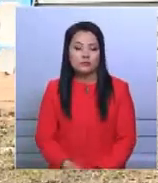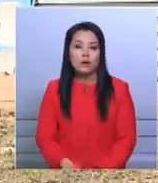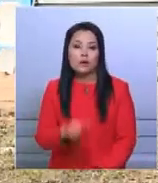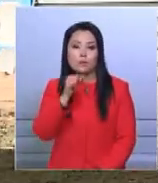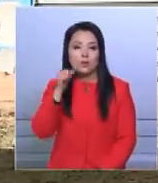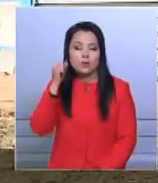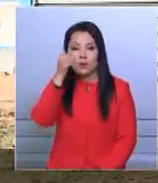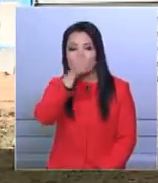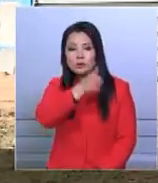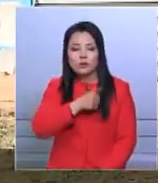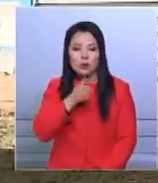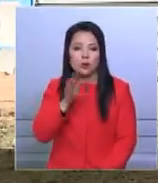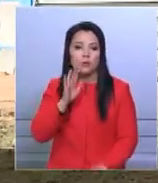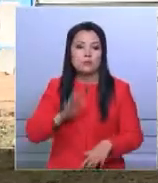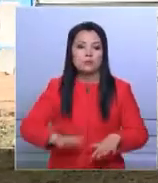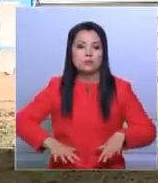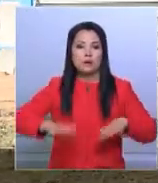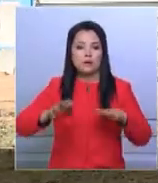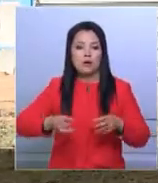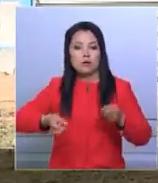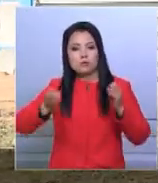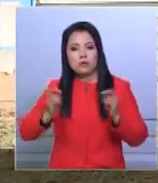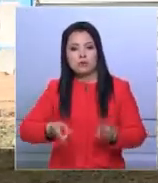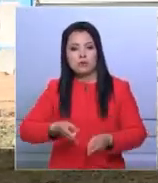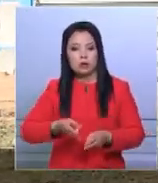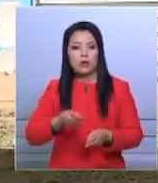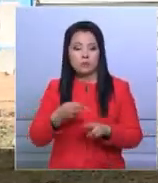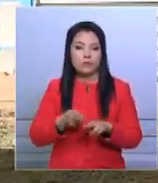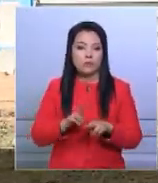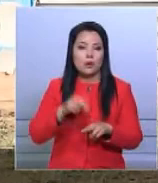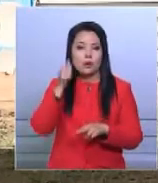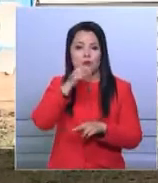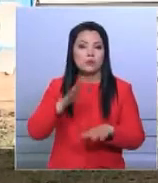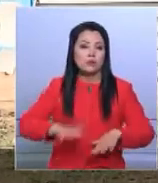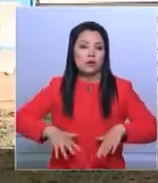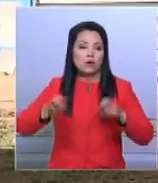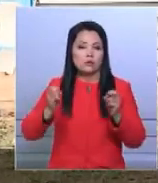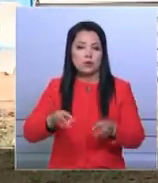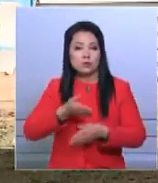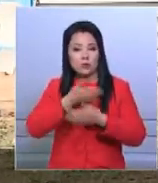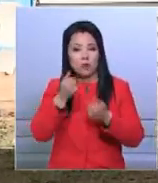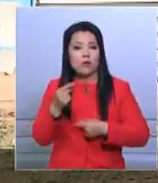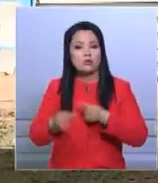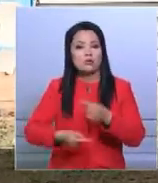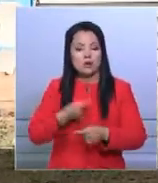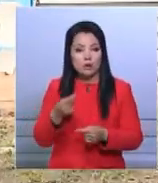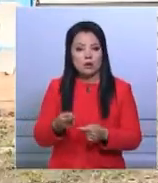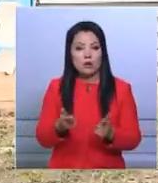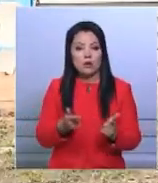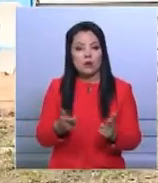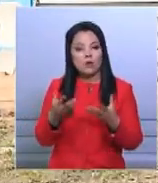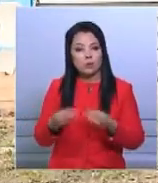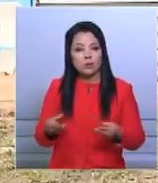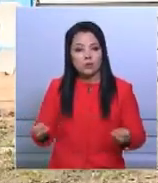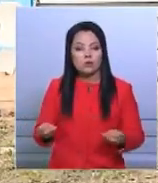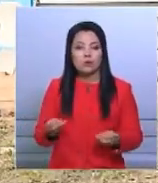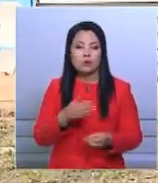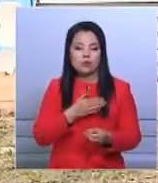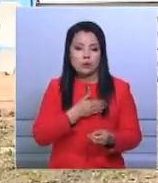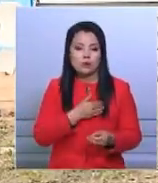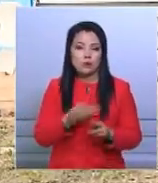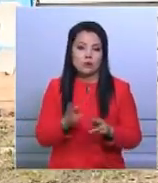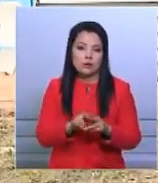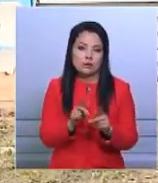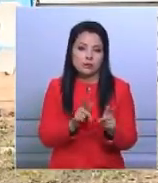Биылғы тасқын ондай күшті болған жоқ, Құдай сақтап аман қалдық әйтеуір. Келесі көктемде бұдан да күшті әзірленіп, мүлдем апат болмаса деп